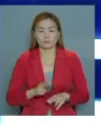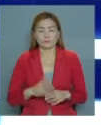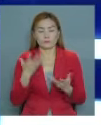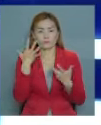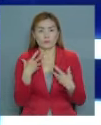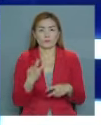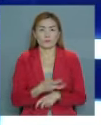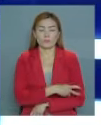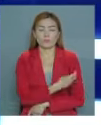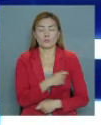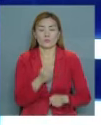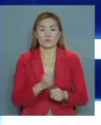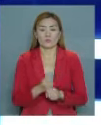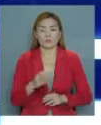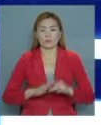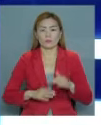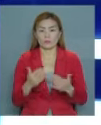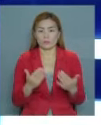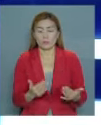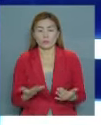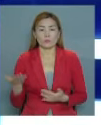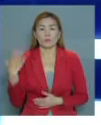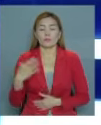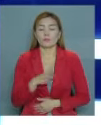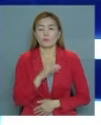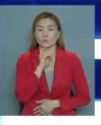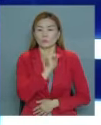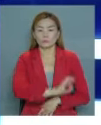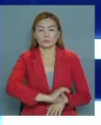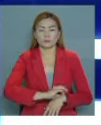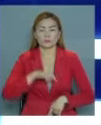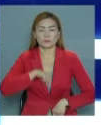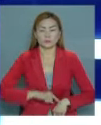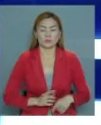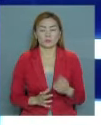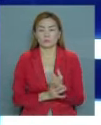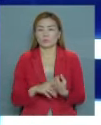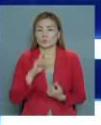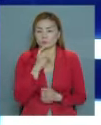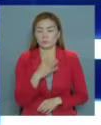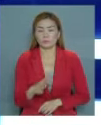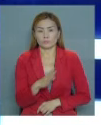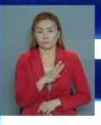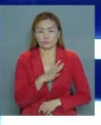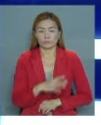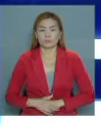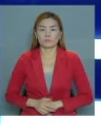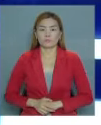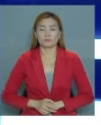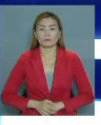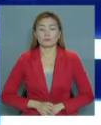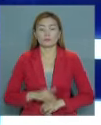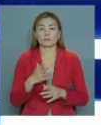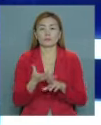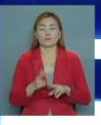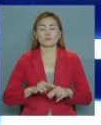современному медицинскому оборудованию. Ведь до этого им было трудно выявить заболевания желудочно-кишечного тракта. Устройство,